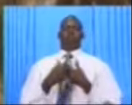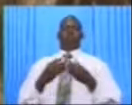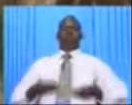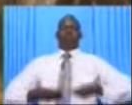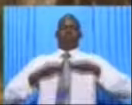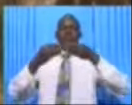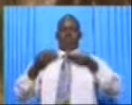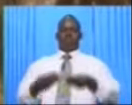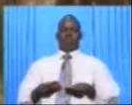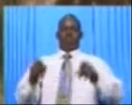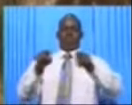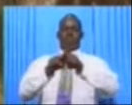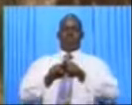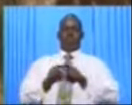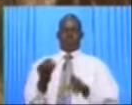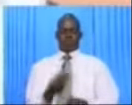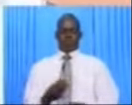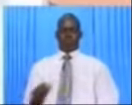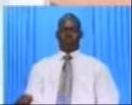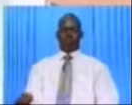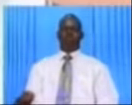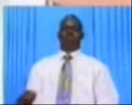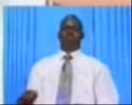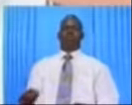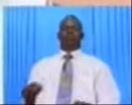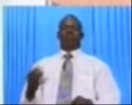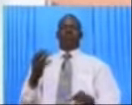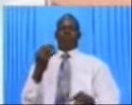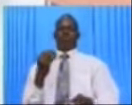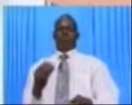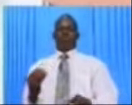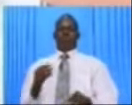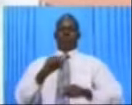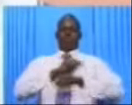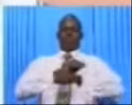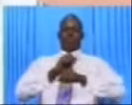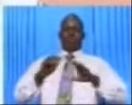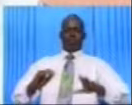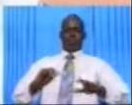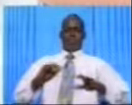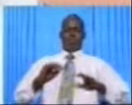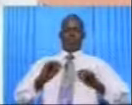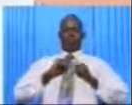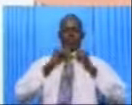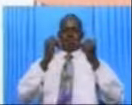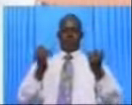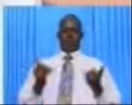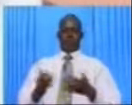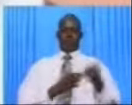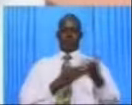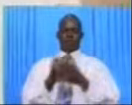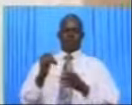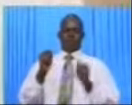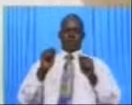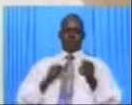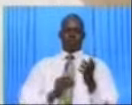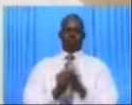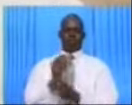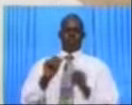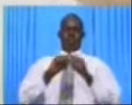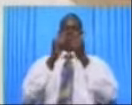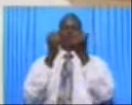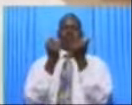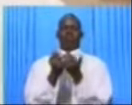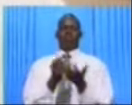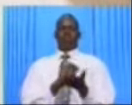donner aussi des outils de management modernes d'une entreprise de presse afin qu'ils puissent s'épanouir. L'Association